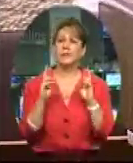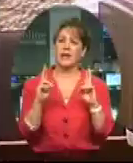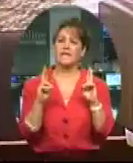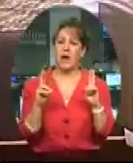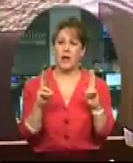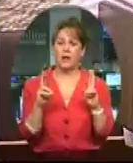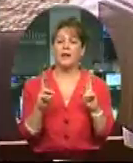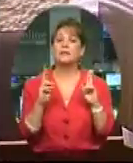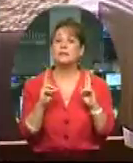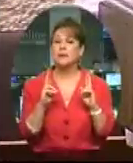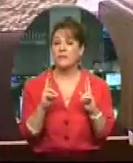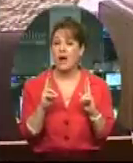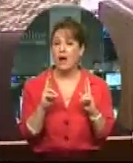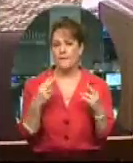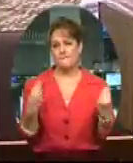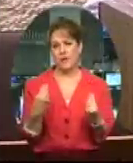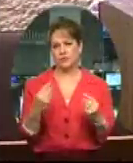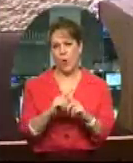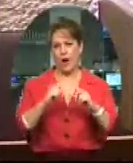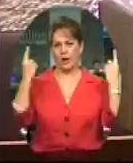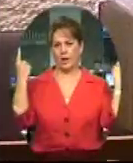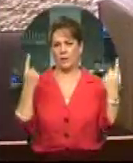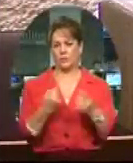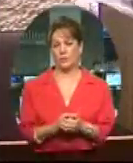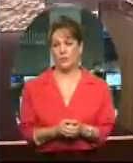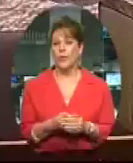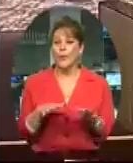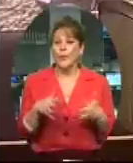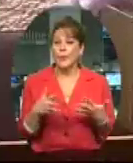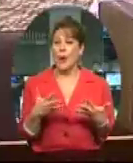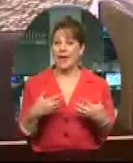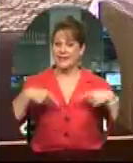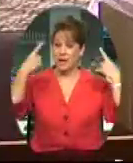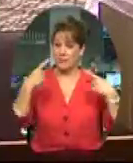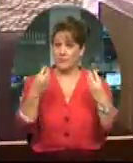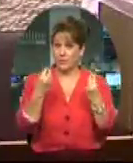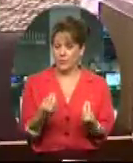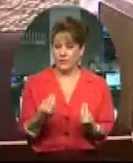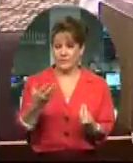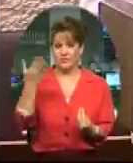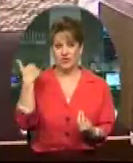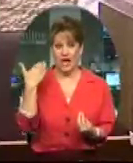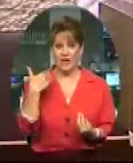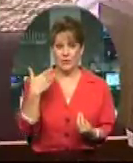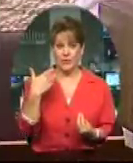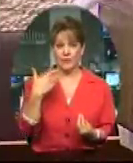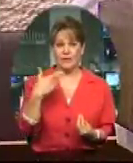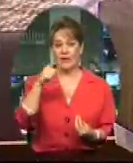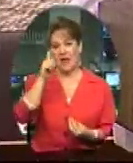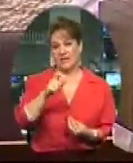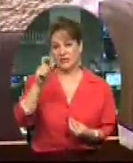תקווה למשהו אחר. שאולי אותם ימים טובים שהיו לשלי יחימוביץ' בשידור